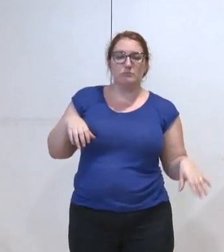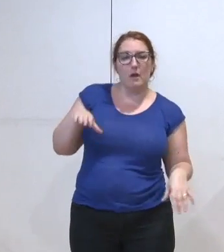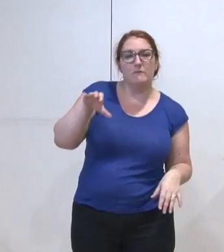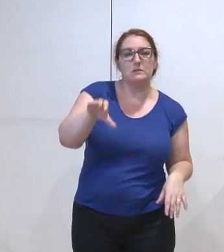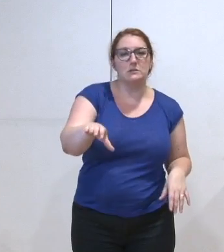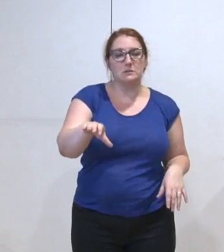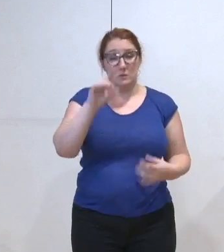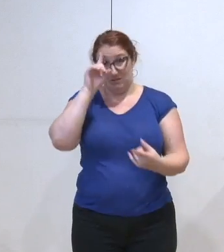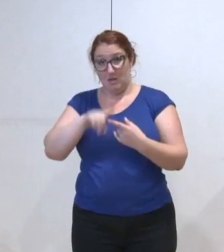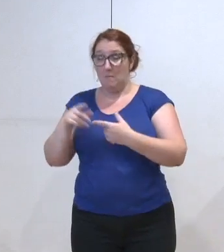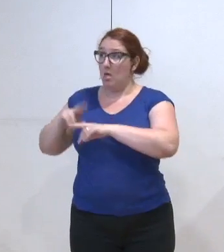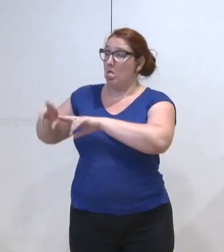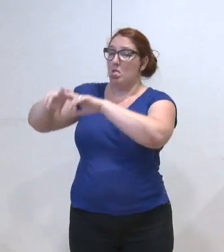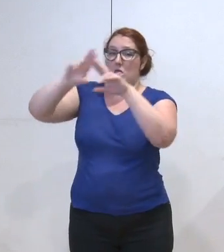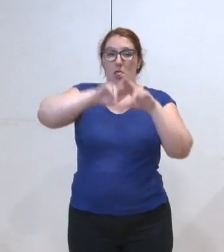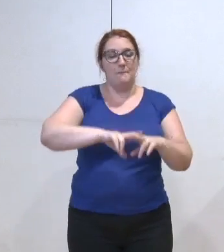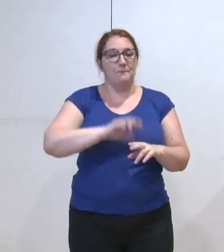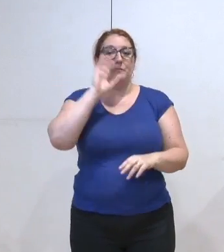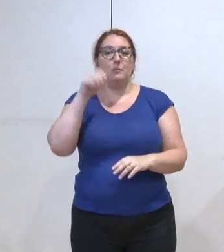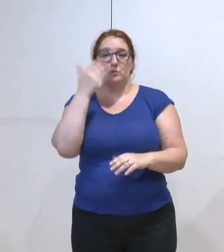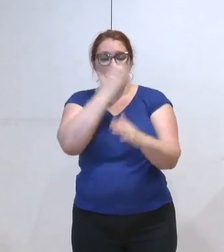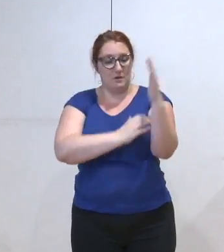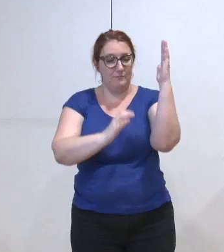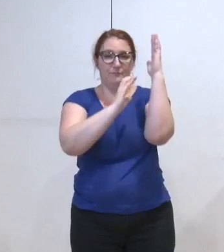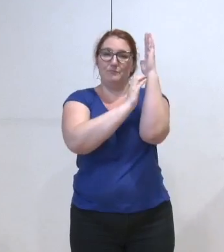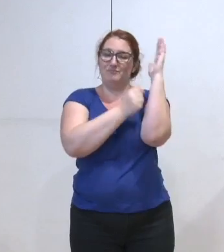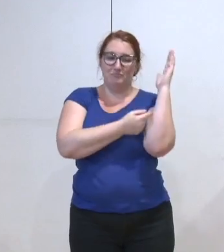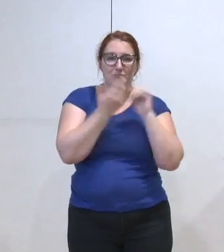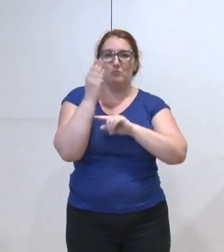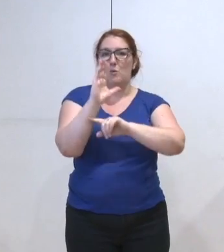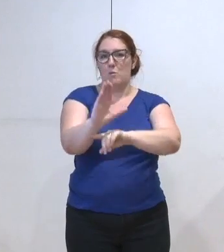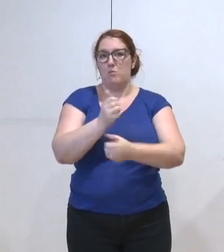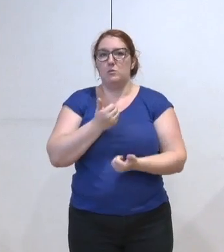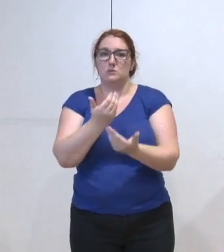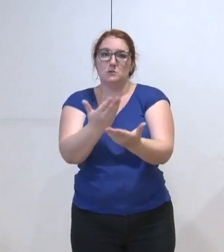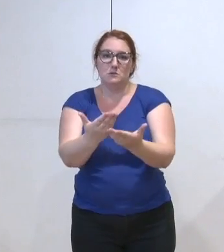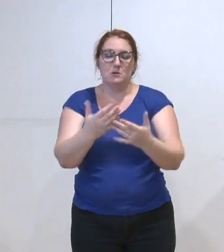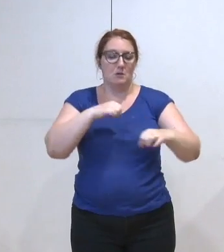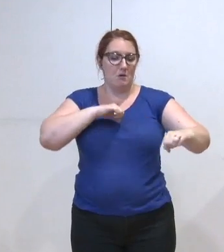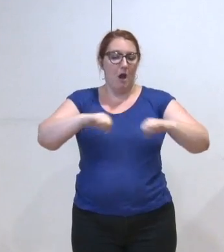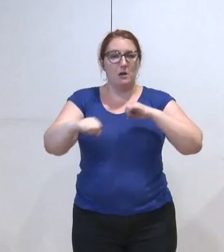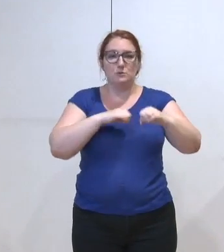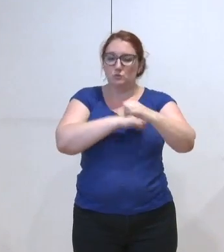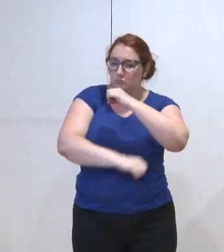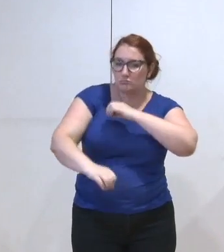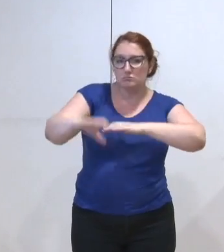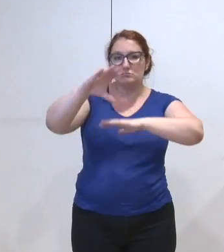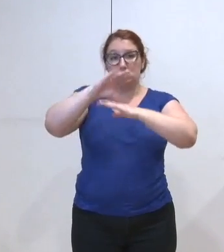il est proposé à travers cette délibération une action complémentaire de rénovation thermique des